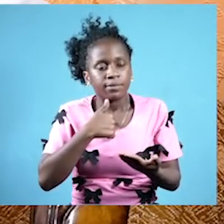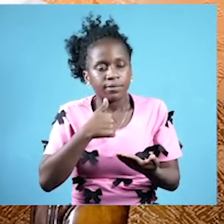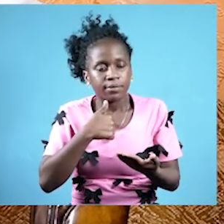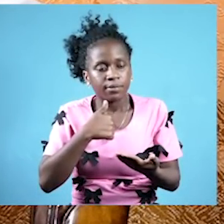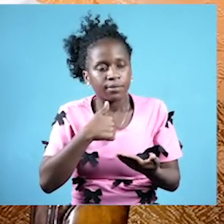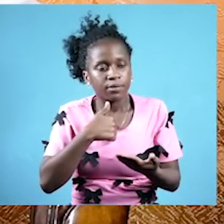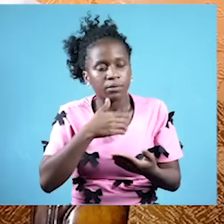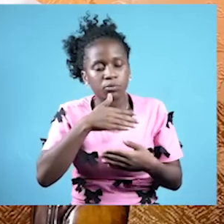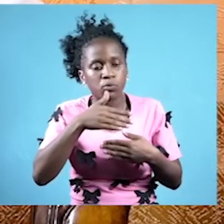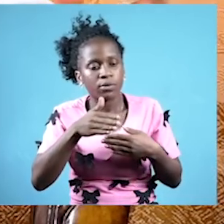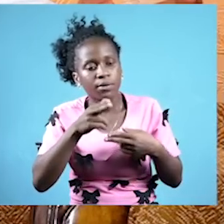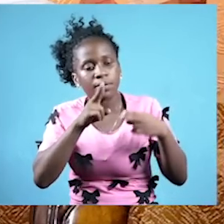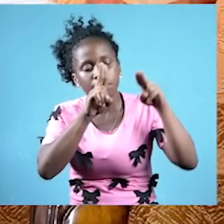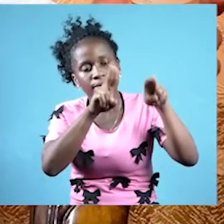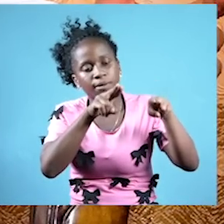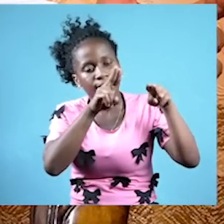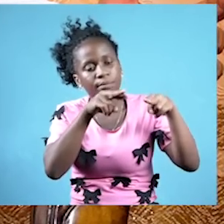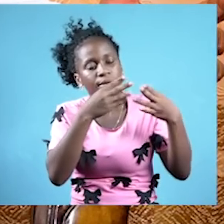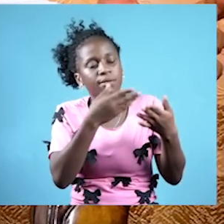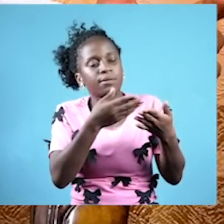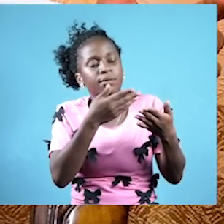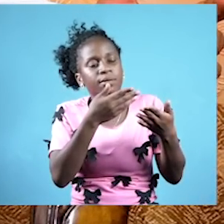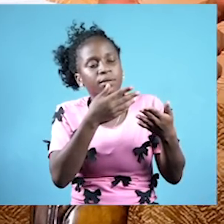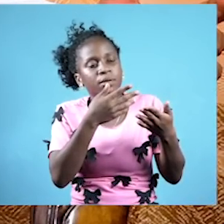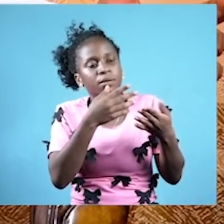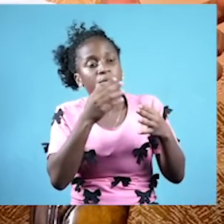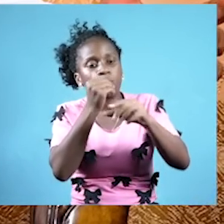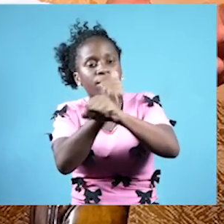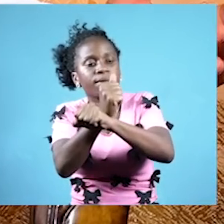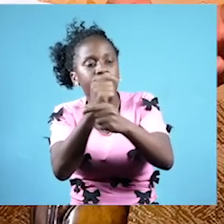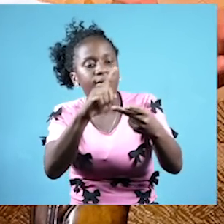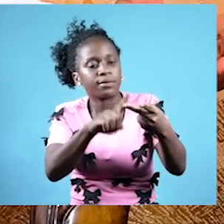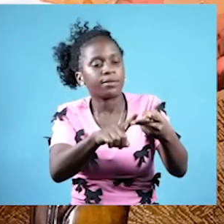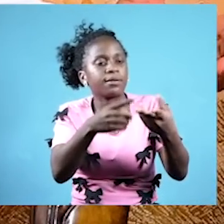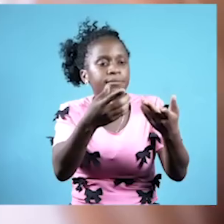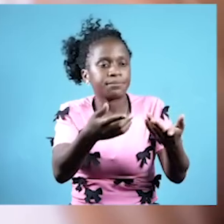Sasa yawezekana kulikuwa na siasa ndani yake, lakini